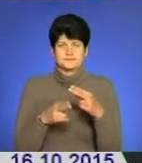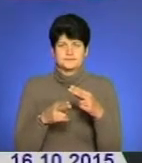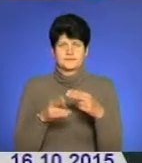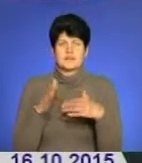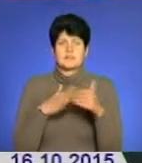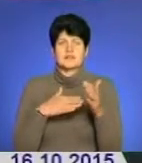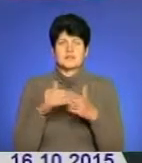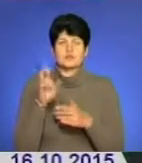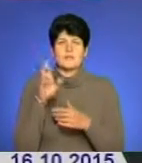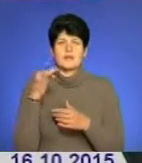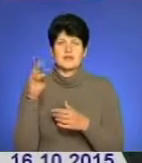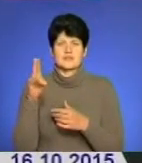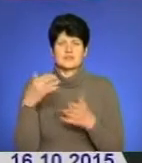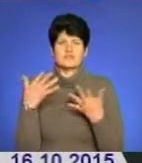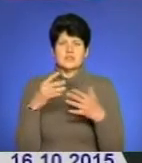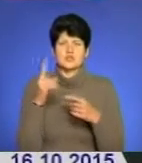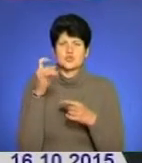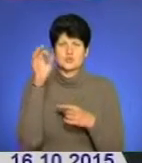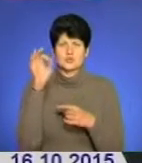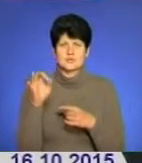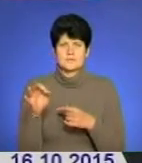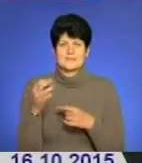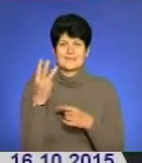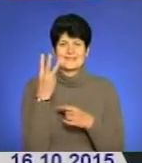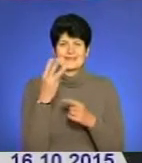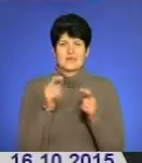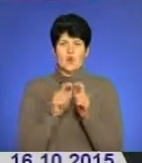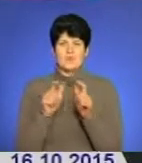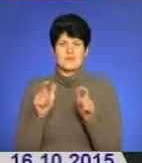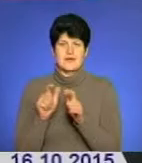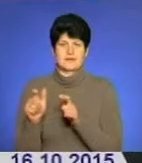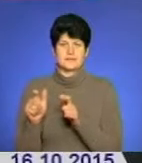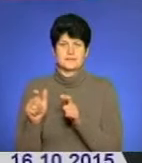в Байківцях вже 100% три об'єкти по